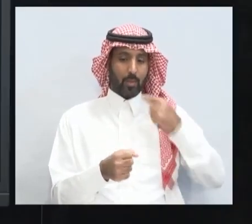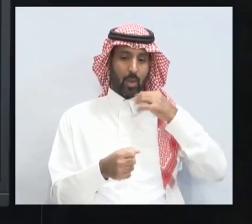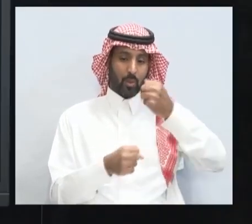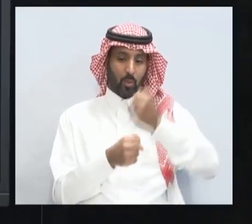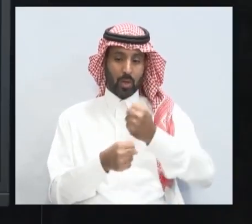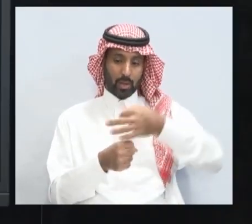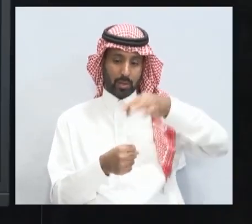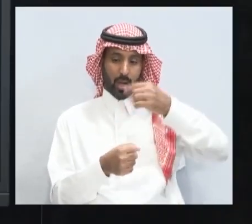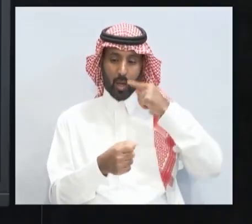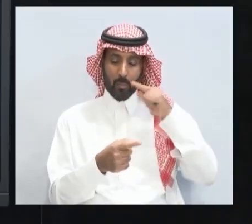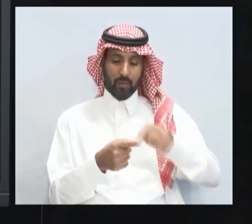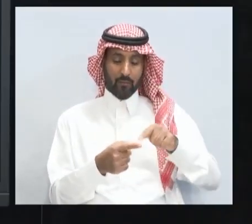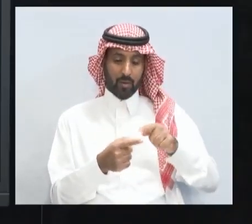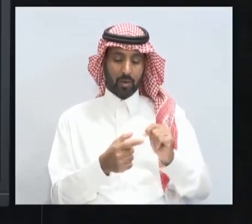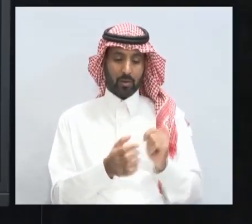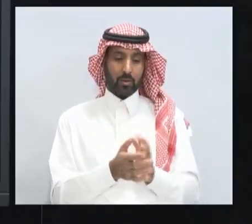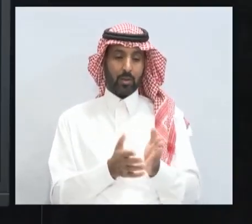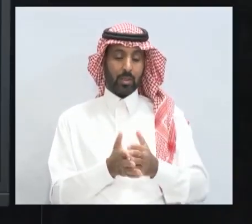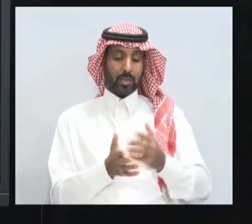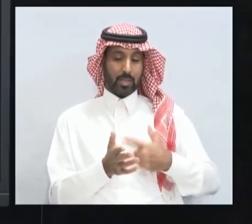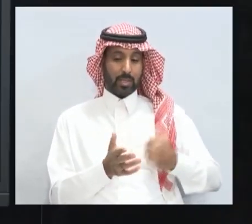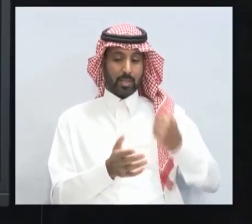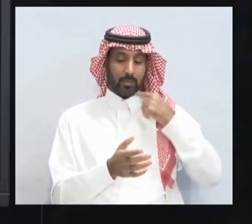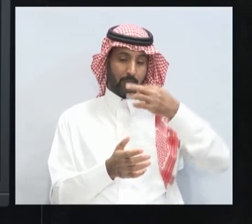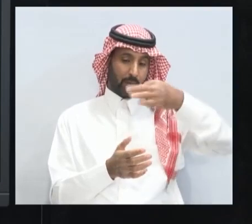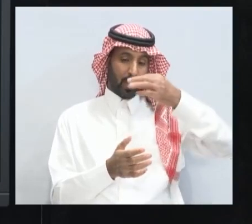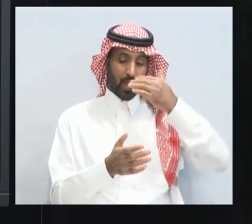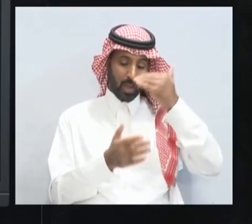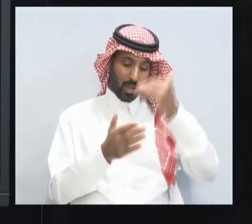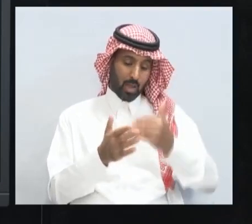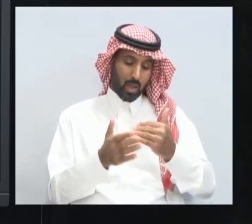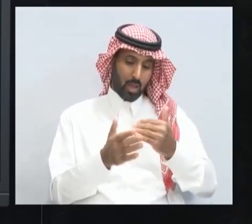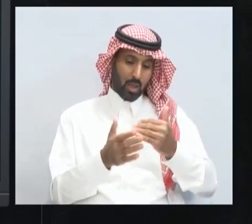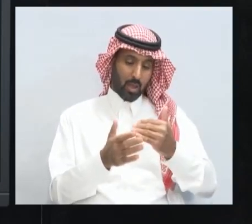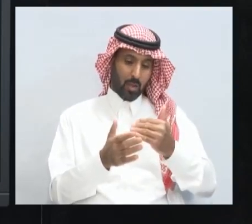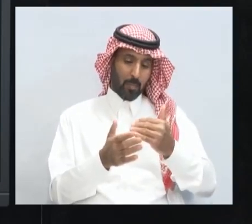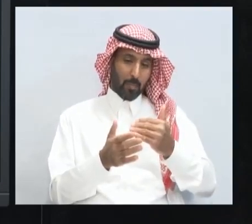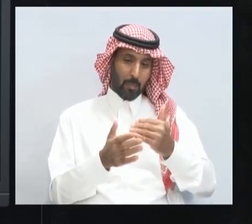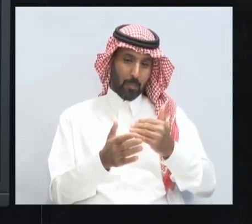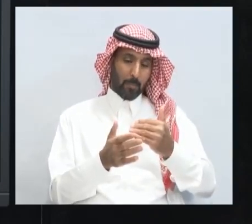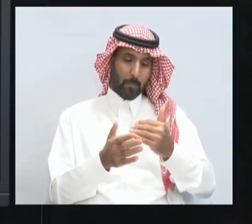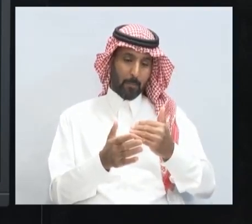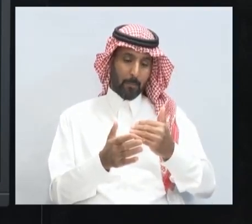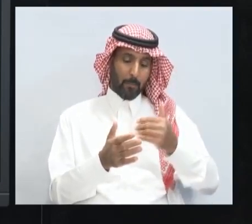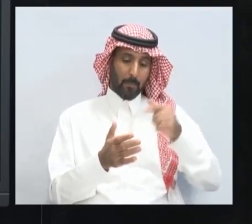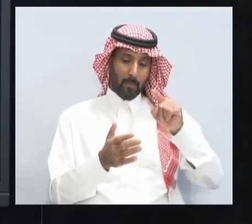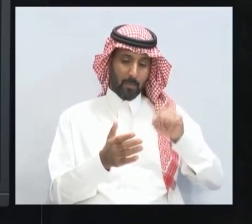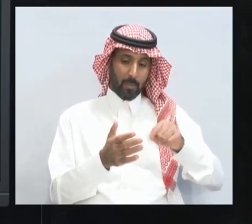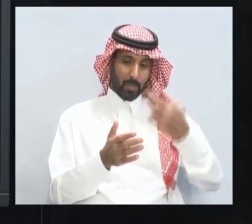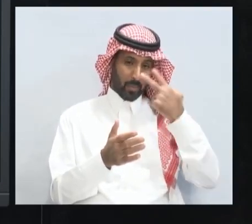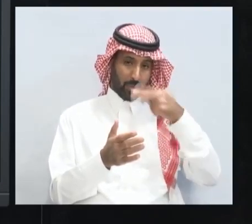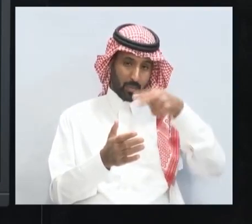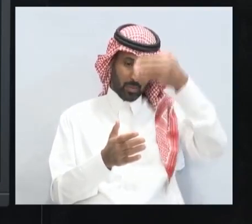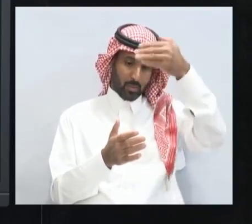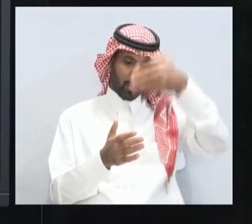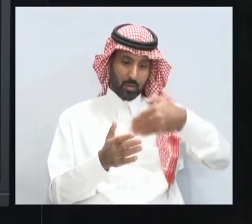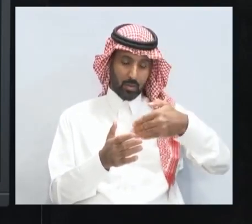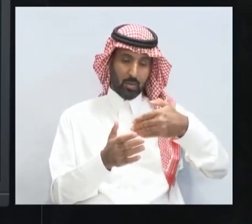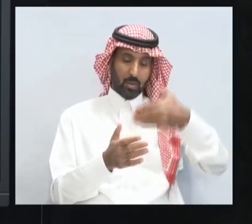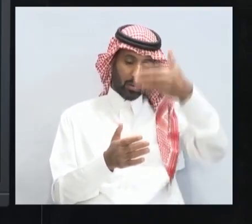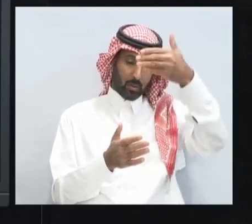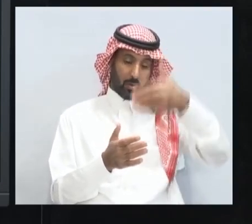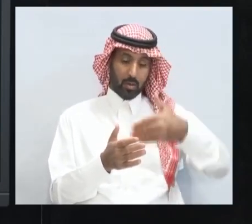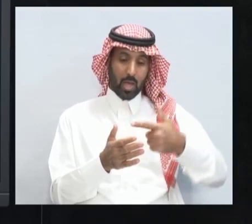نذهب الى اسم الورقه في اسفل المصنف بشكل القياسي